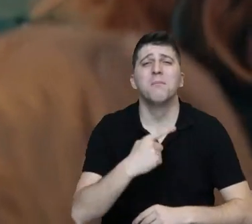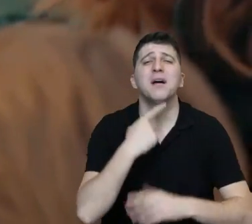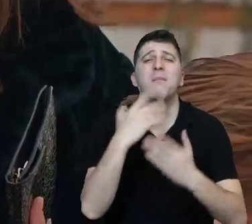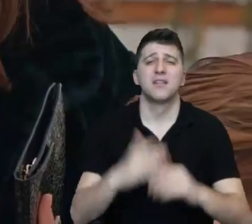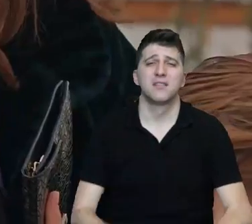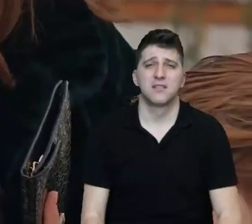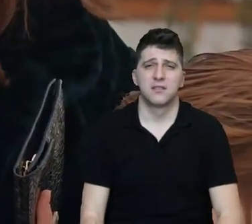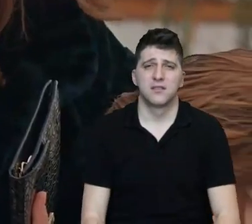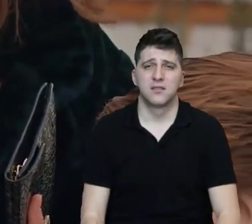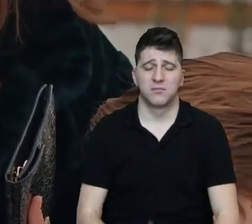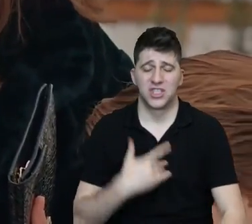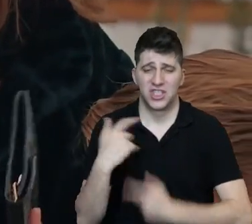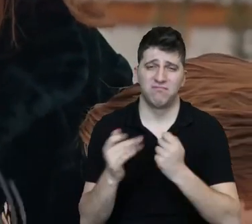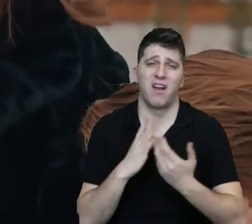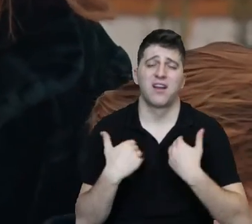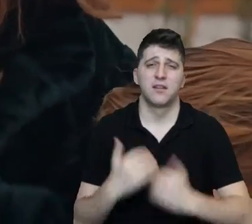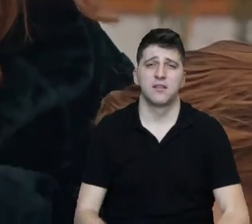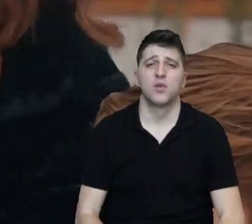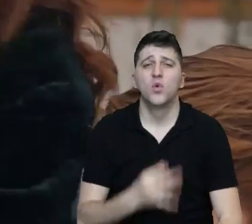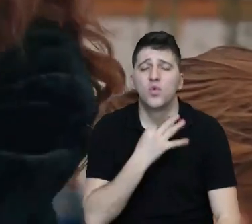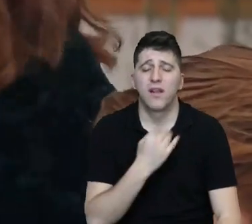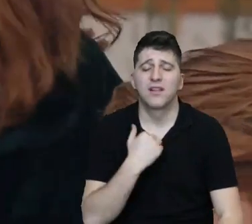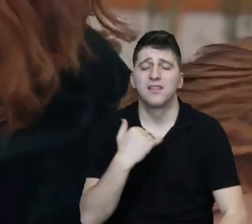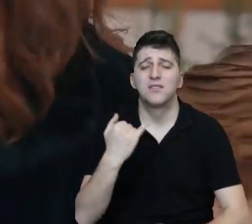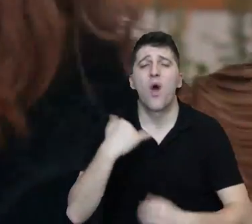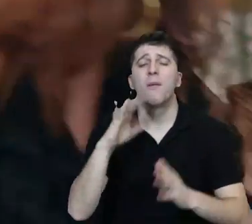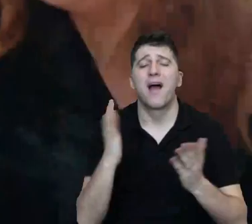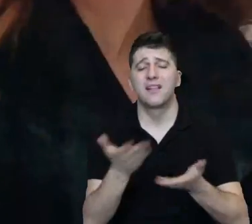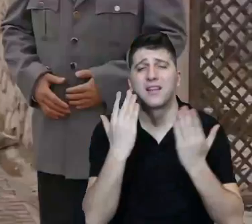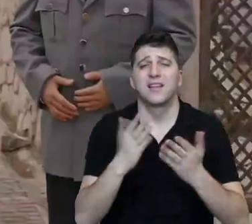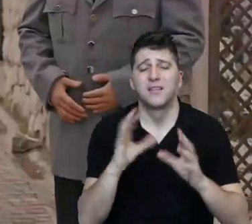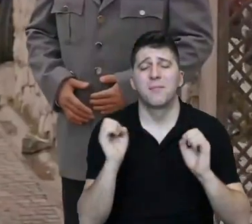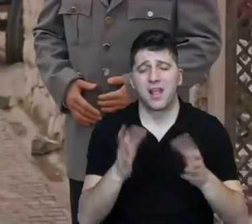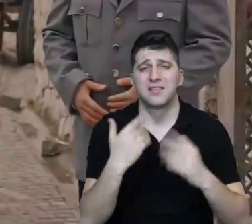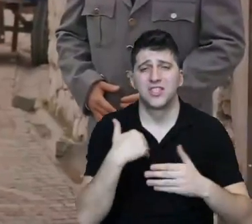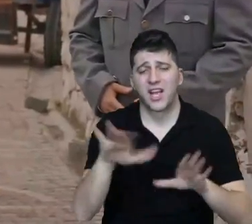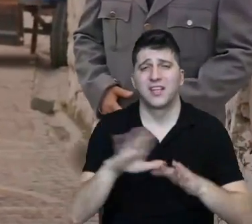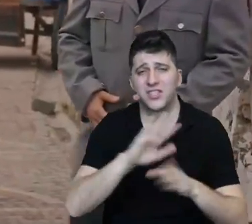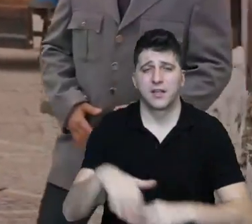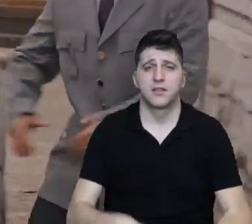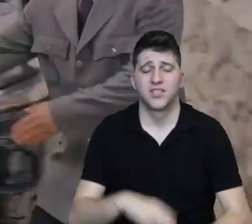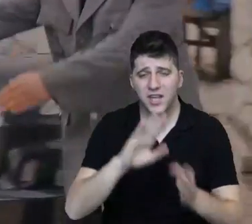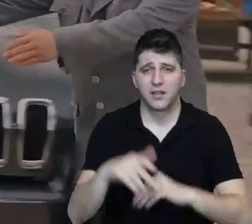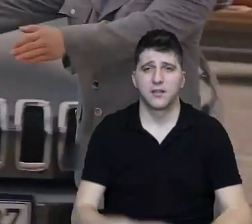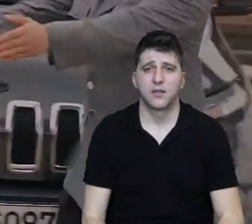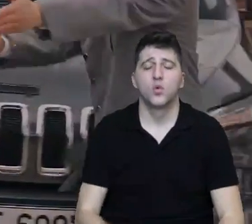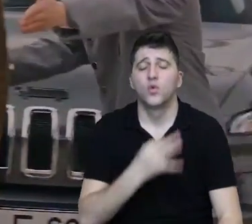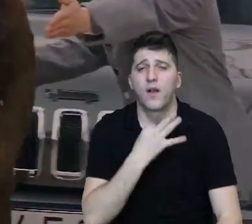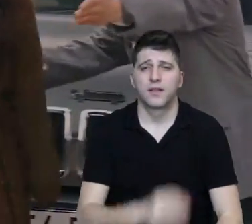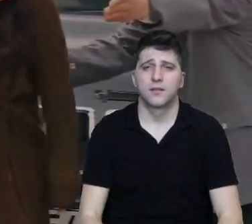ha. İşim gücüm var benim. Lütfen beni oyalama, defol. Çekil. Ama ay Tuba. Aa,